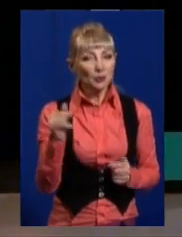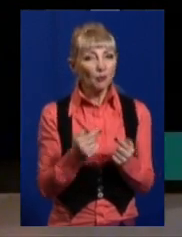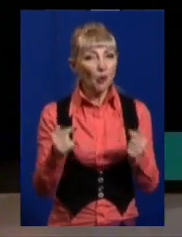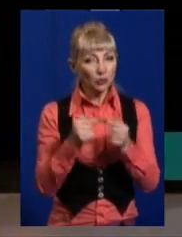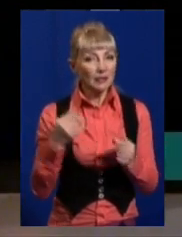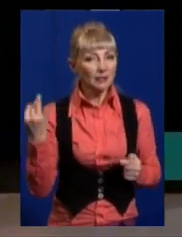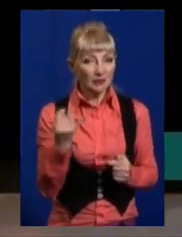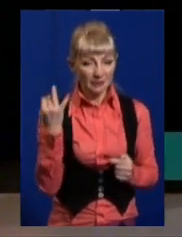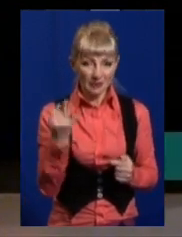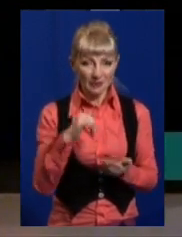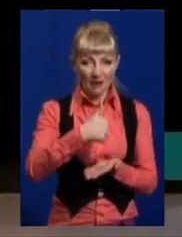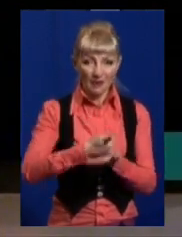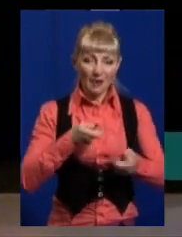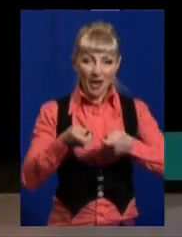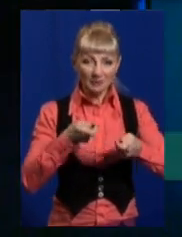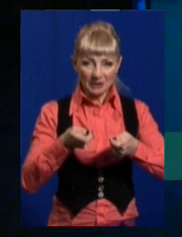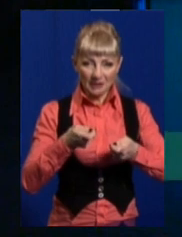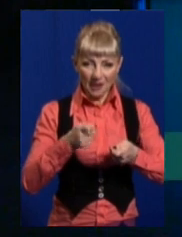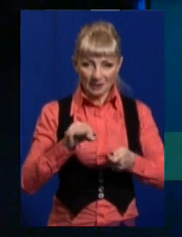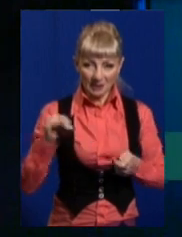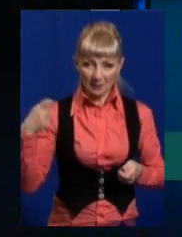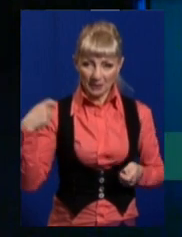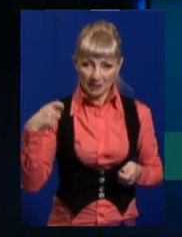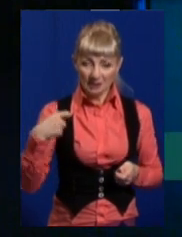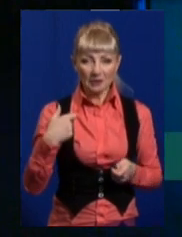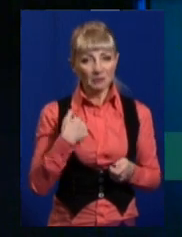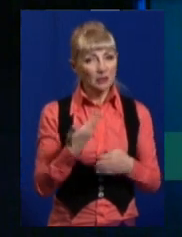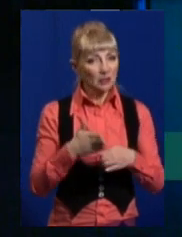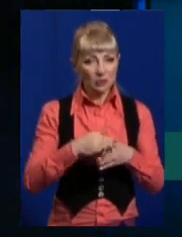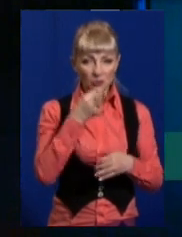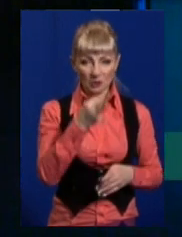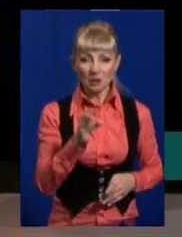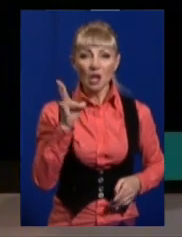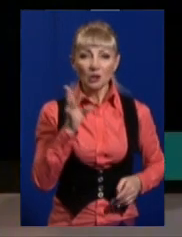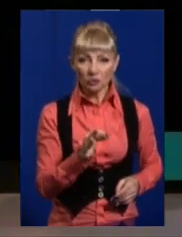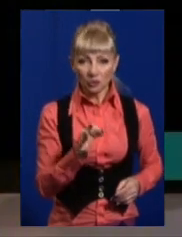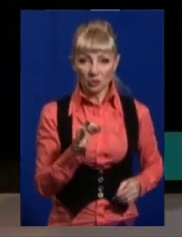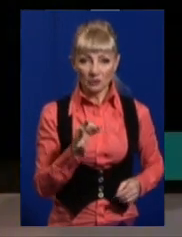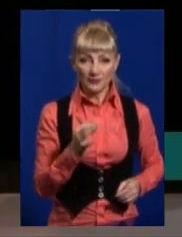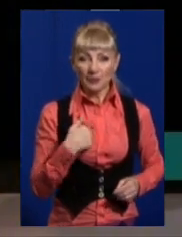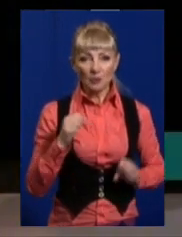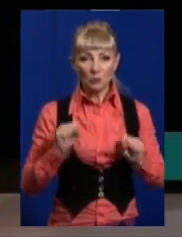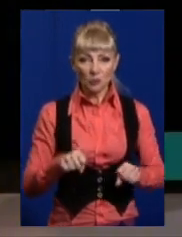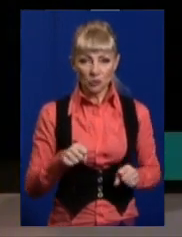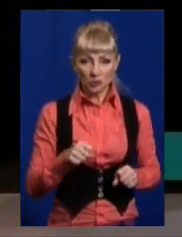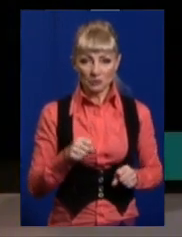голови адміністрації президента, мені складно казати, але, в принципі, ми можемо